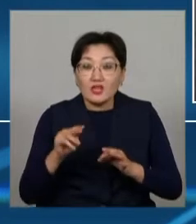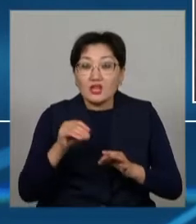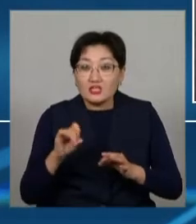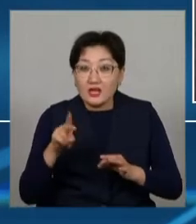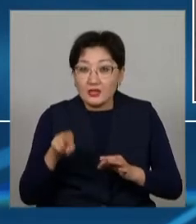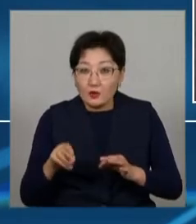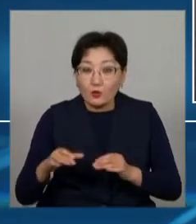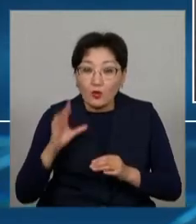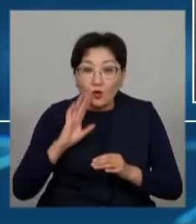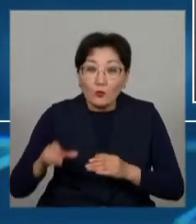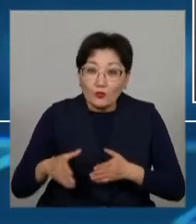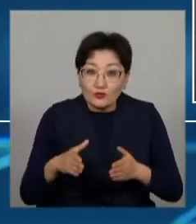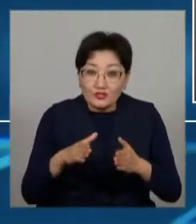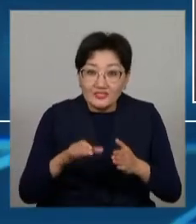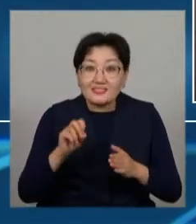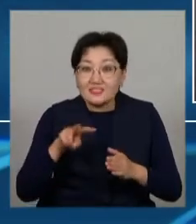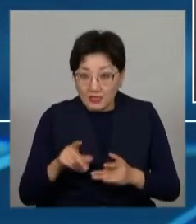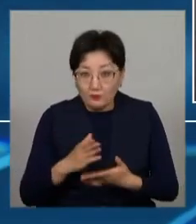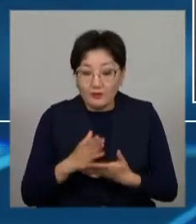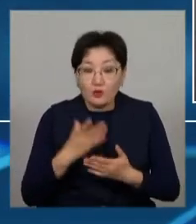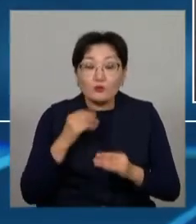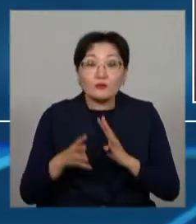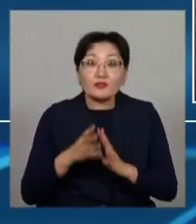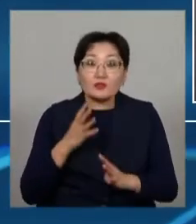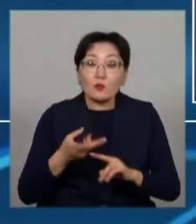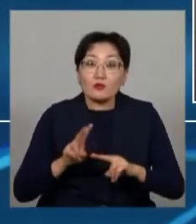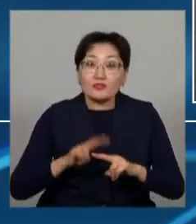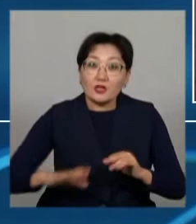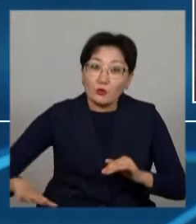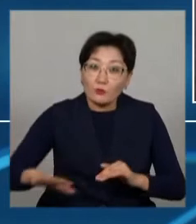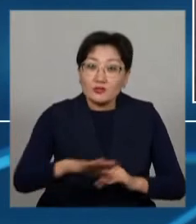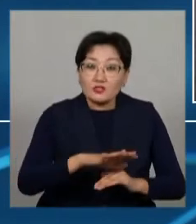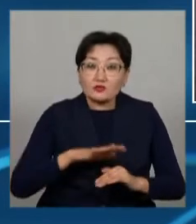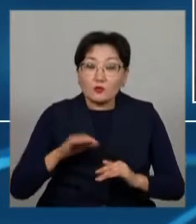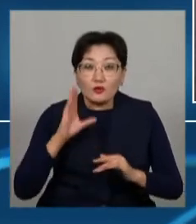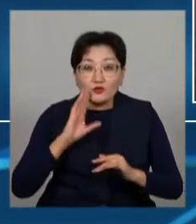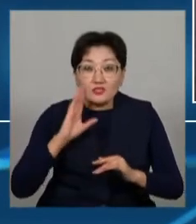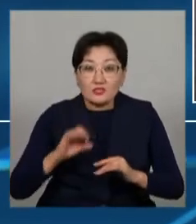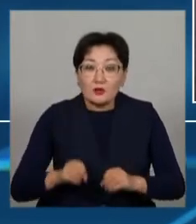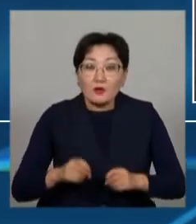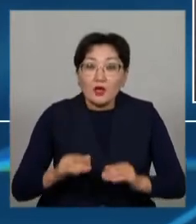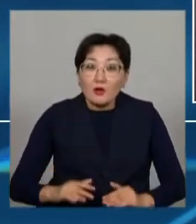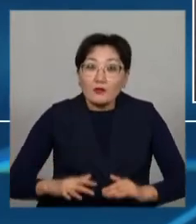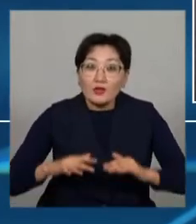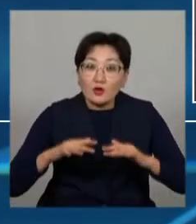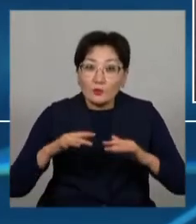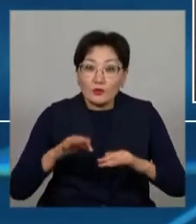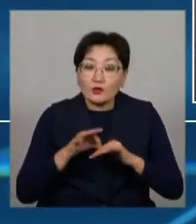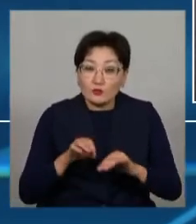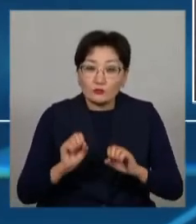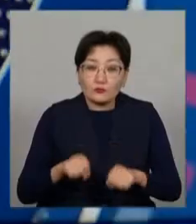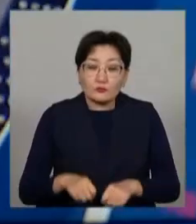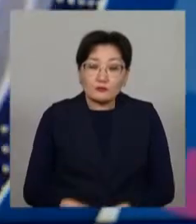өзенінде әлде сең жүріп жатыр. Бұл өз кезегінде аталған участоктердегі судың арнасынан шығуына әкелуі әбден